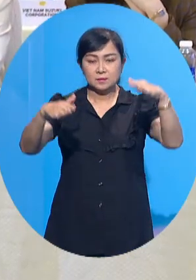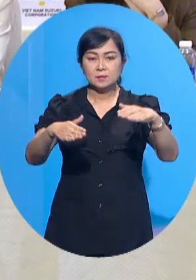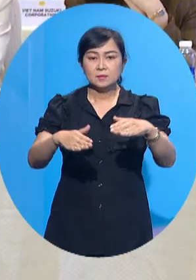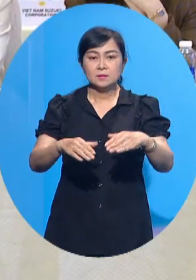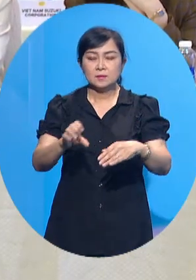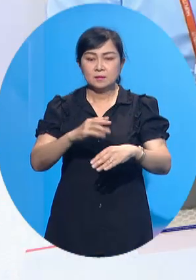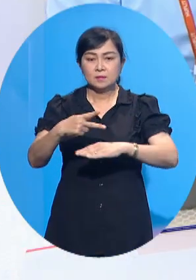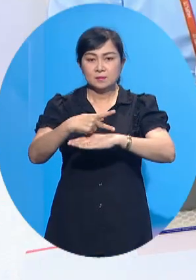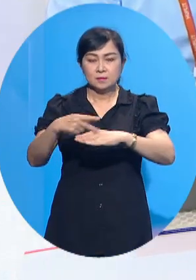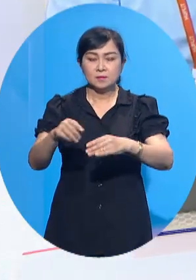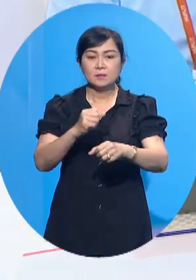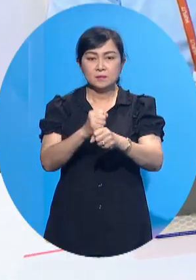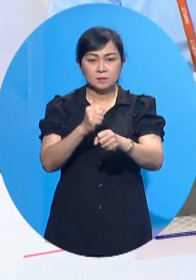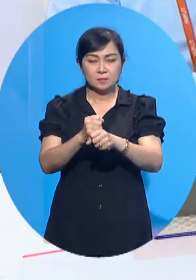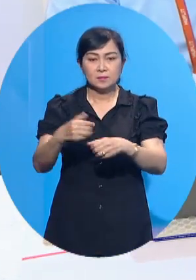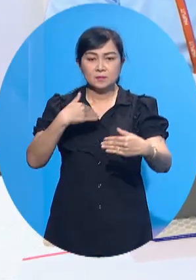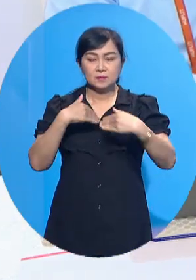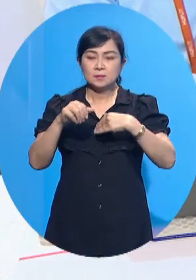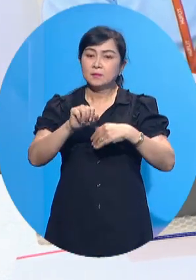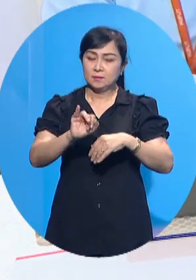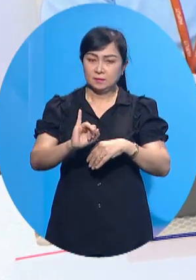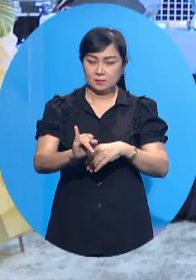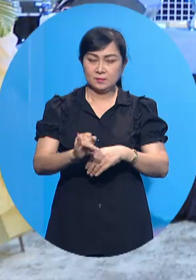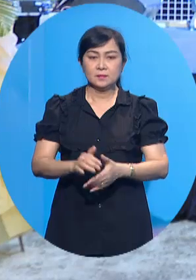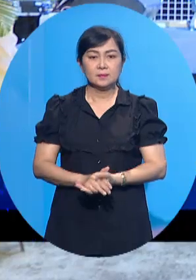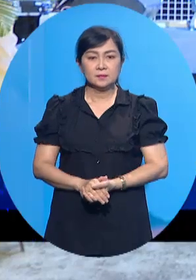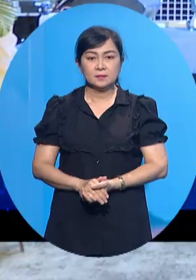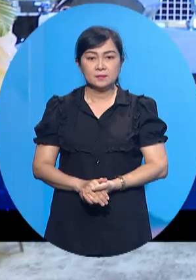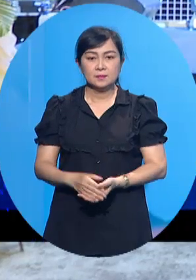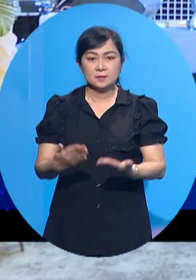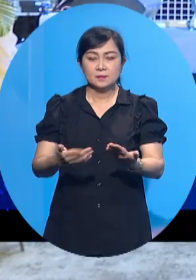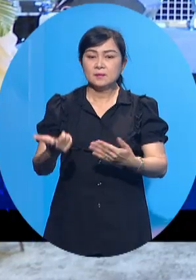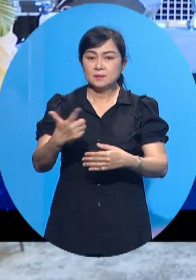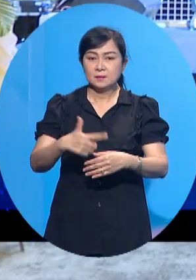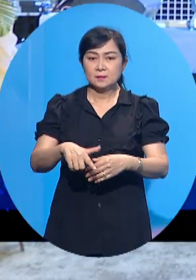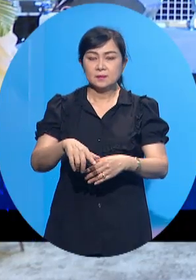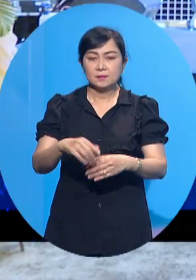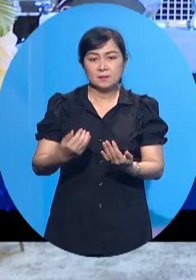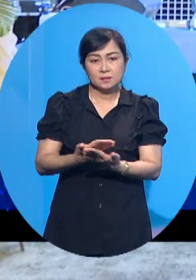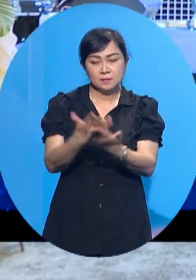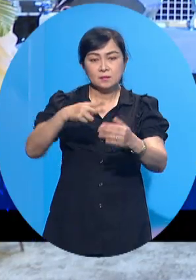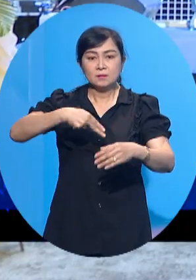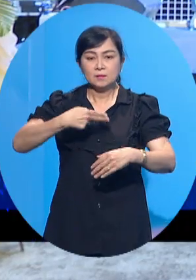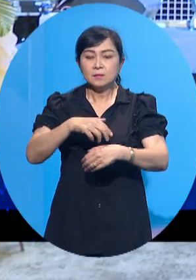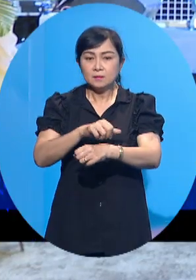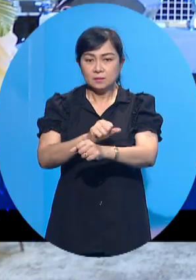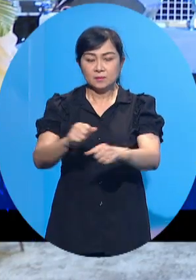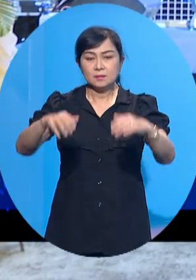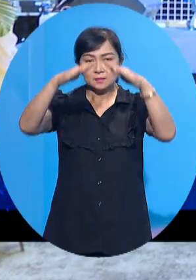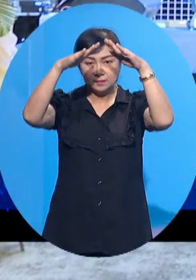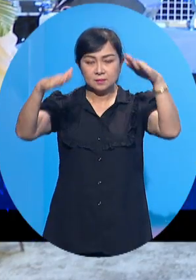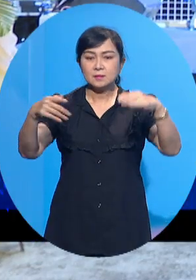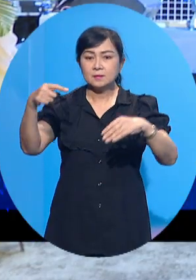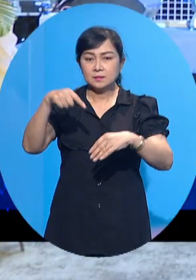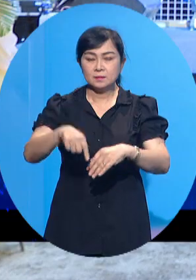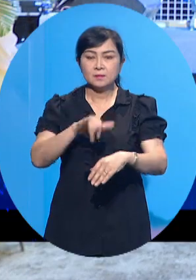việc trang bị các kỹ năng công việc dưới tác động của AI. Đây là một cái sự thể hiện quan tâm sâu sắc từ phía nhà trường